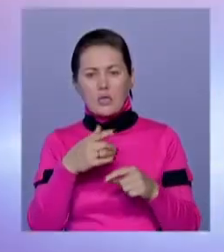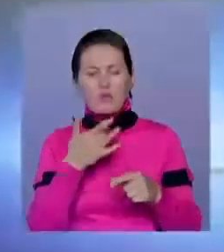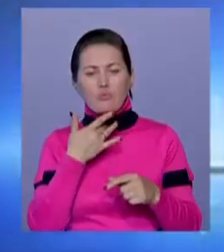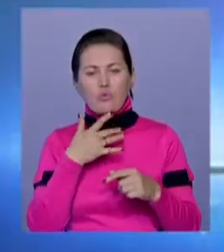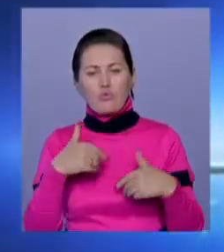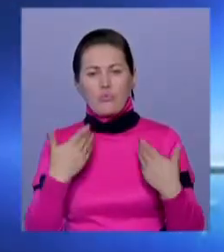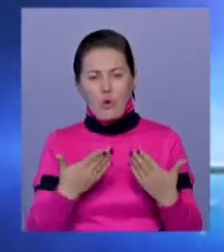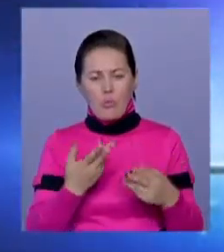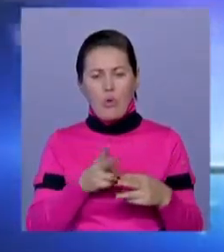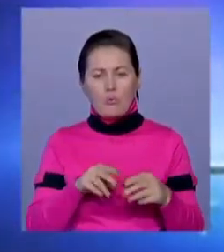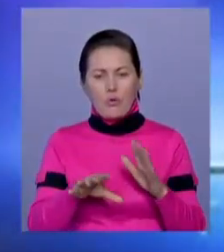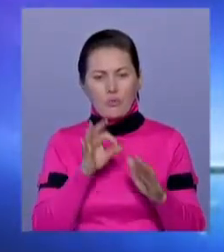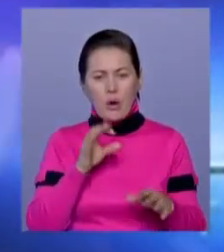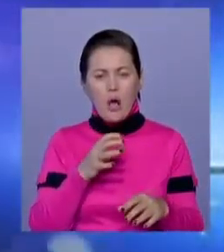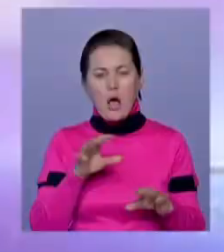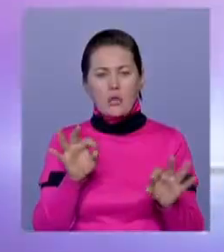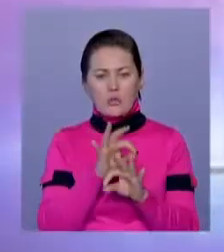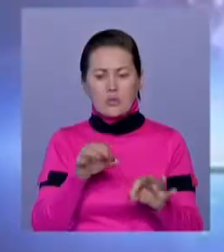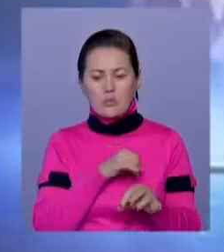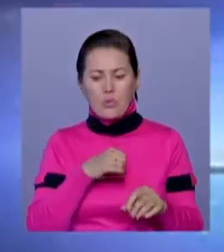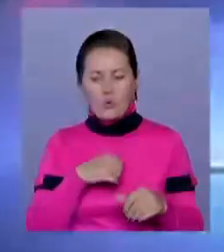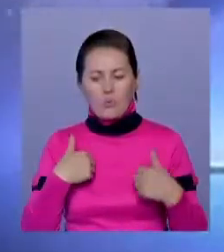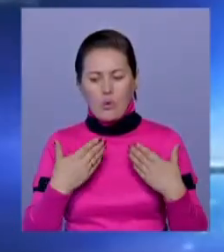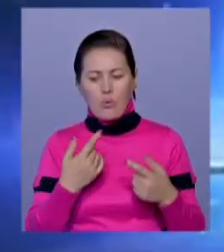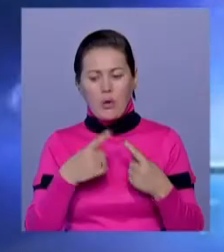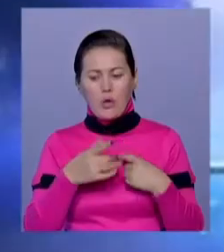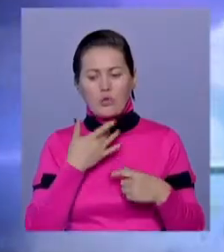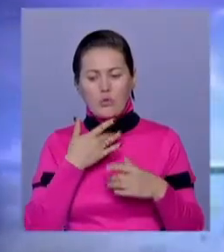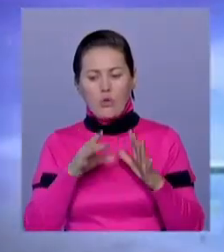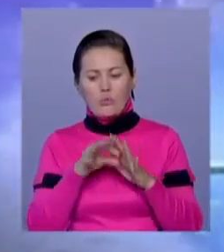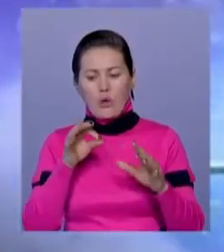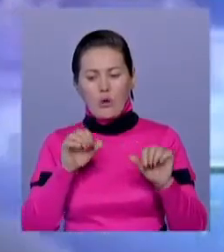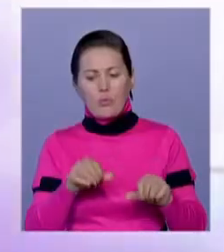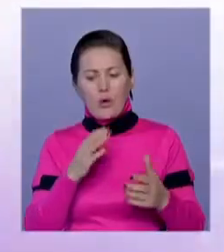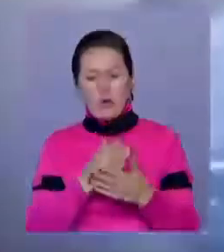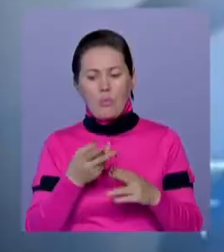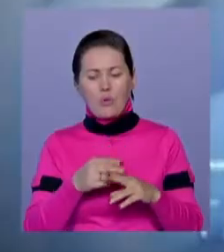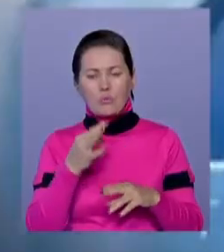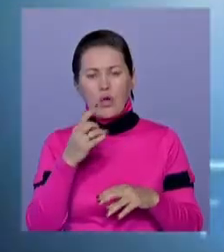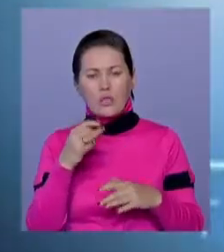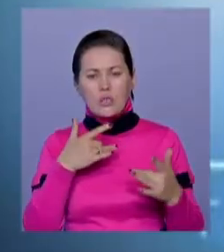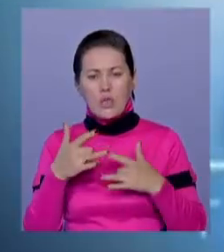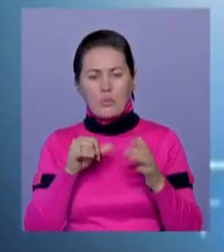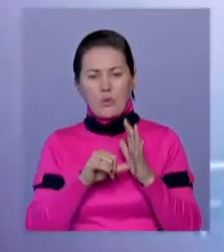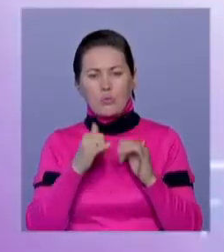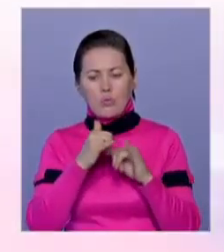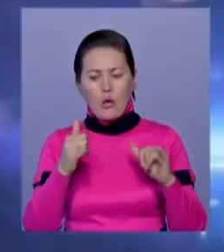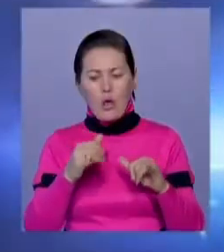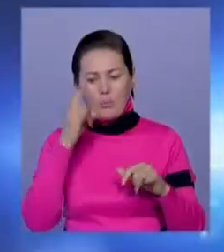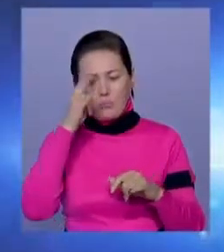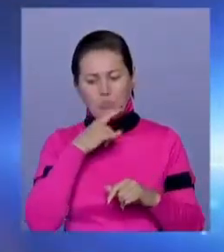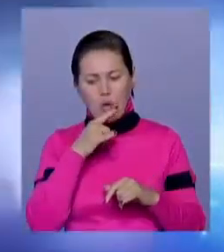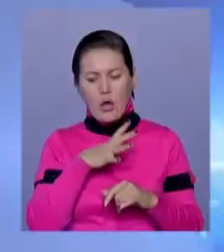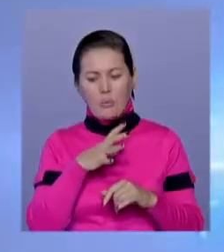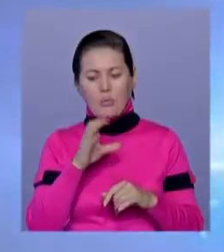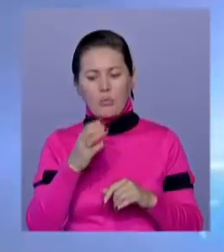аласыз. Сонымен қатар әншілер де өздерінің әндерінен басқаға дауыс беруге құқылы. Шоу-концертте 60-тан астам қазақстандық күміс